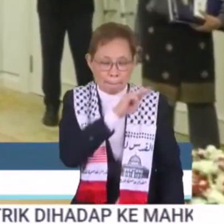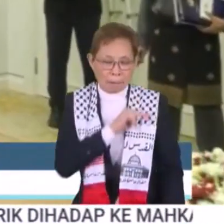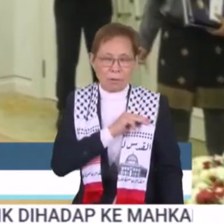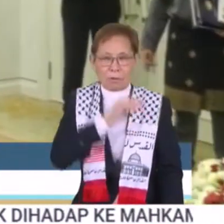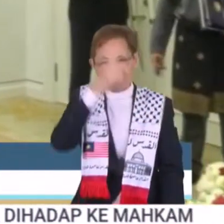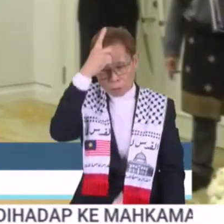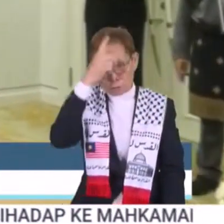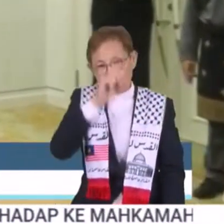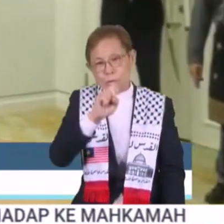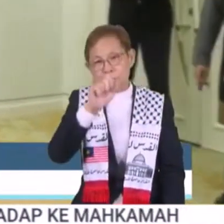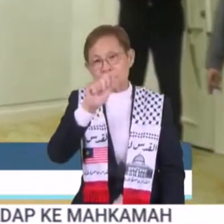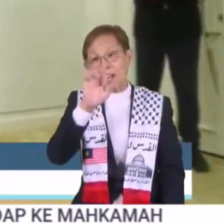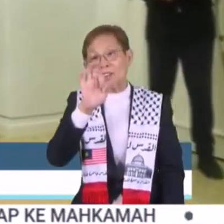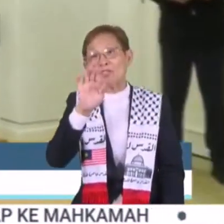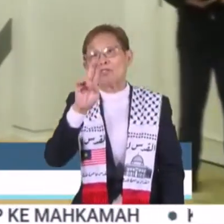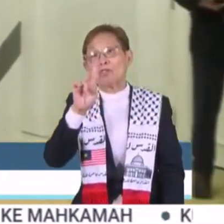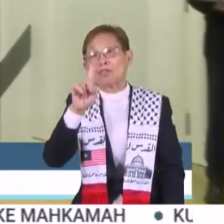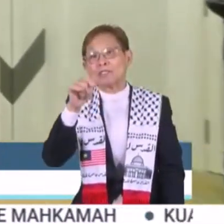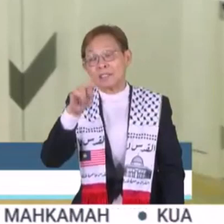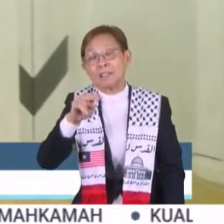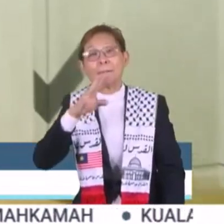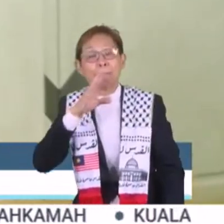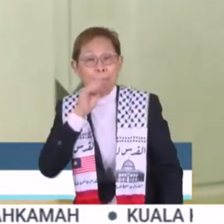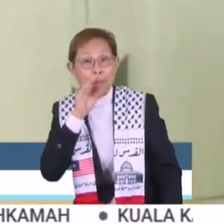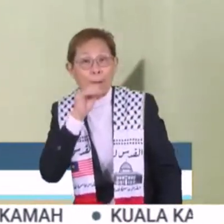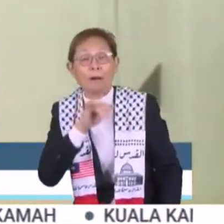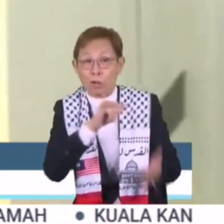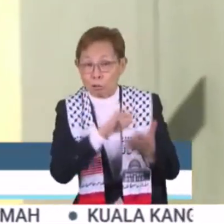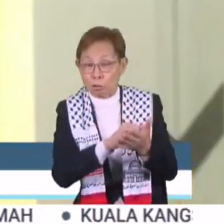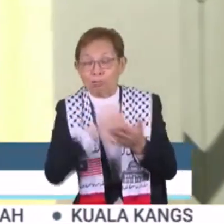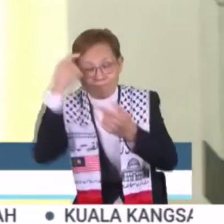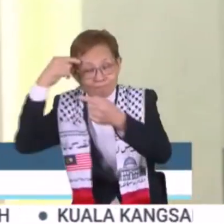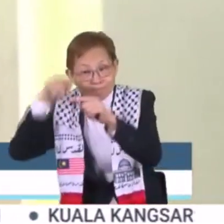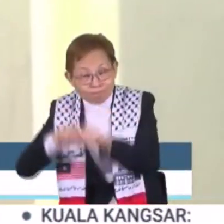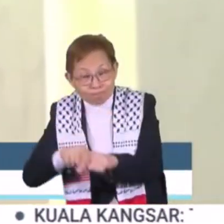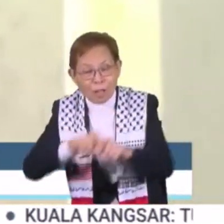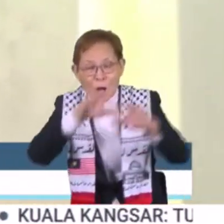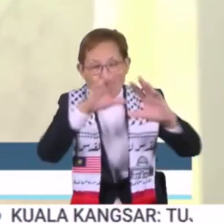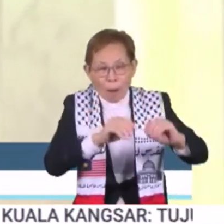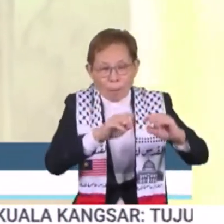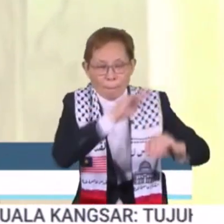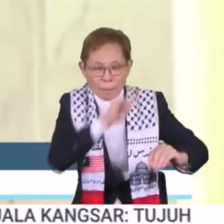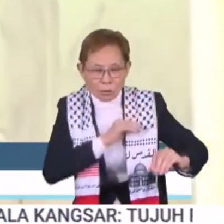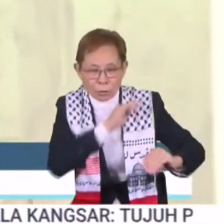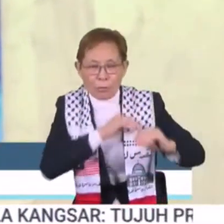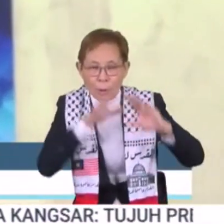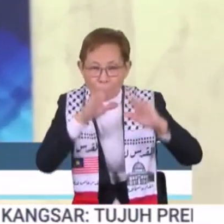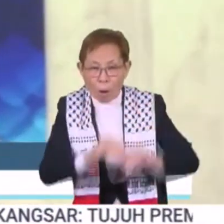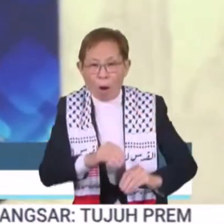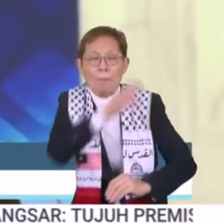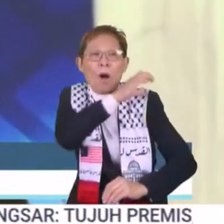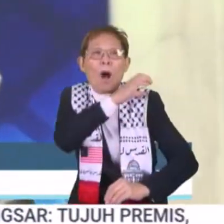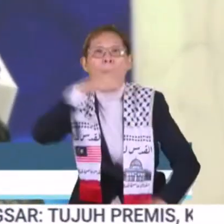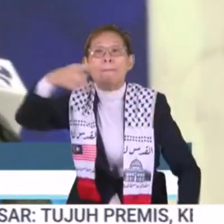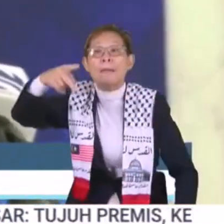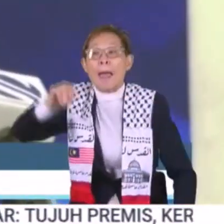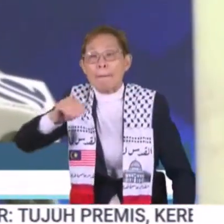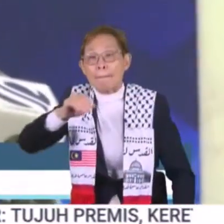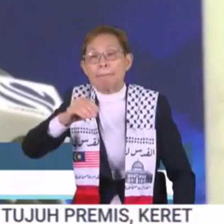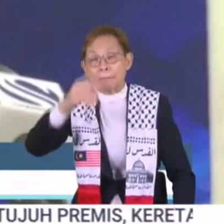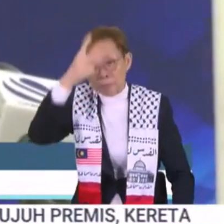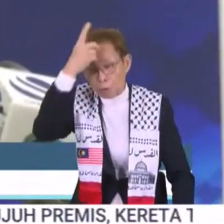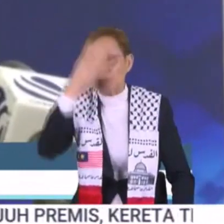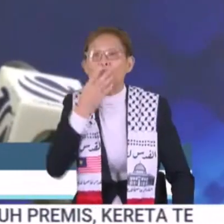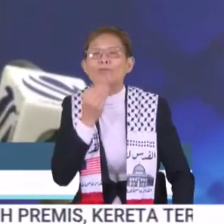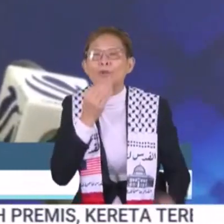Menterinya Datuk Seri Saifuddin Nasution Ismail berkata perkara itu dipersetujui dalam mesyuarat kabinet yang dipengerusikan Perdana Menteri hari